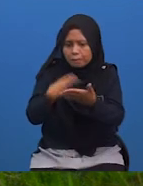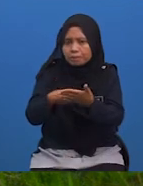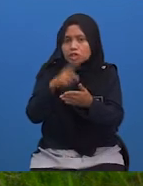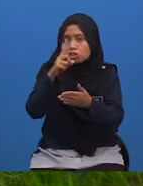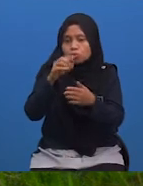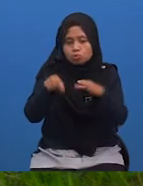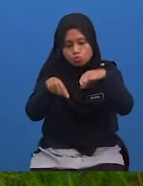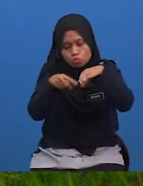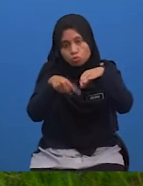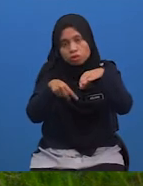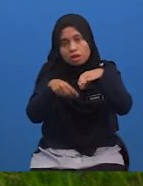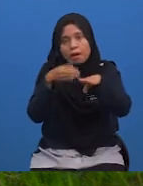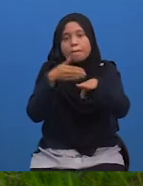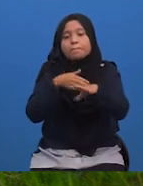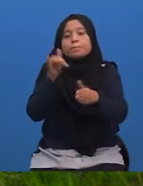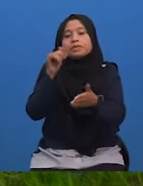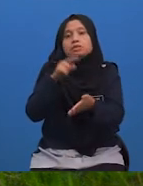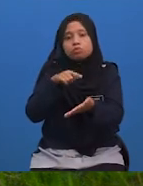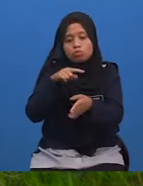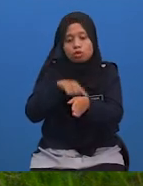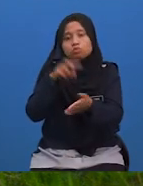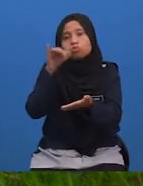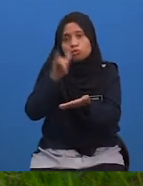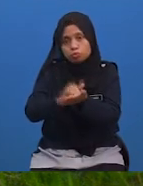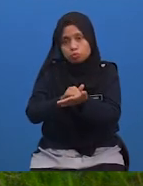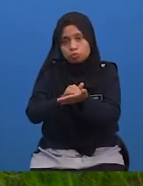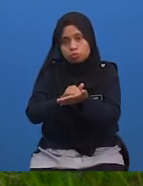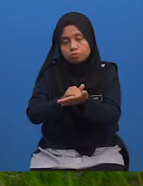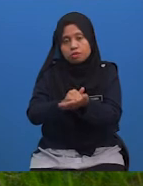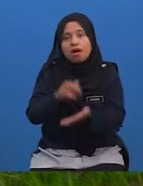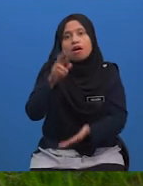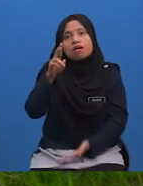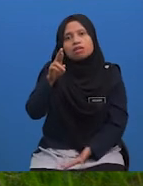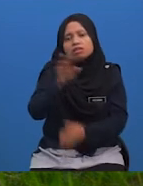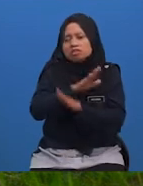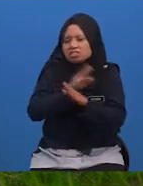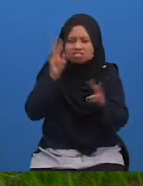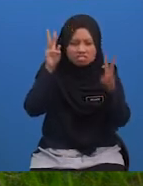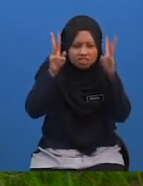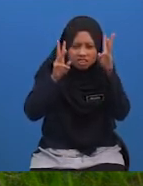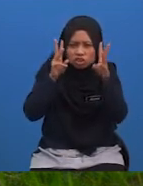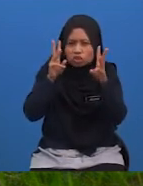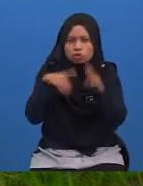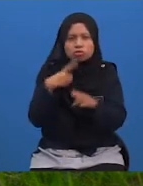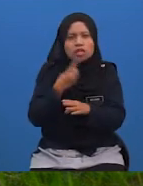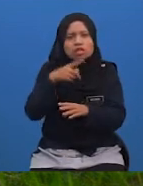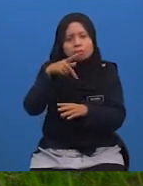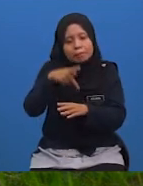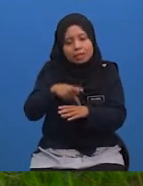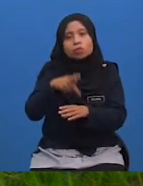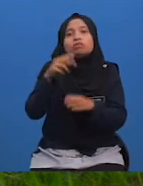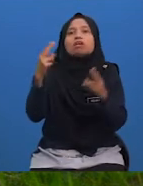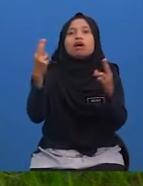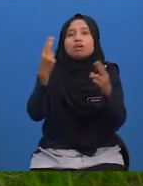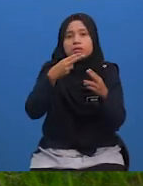gua. Pada masa itu... Ranggi, jangan risau. Kita patut menghadapi